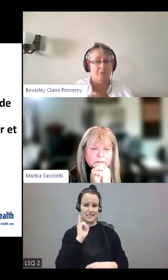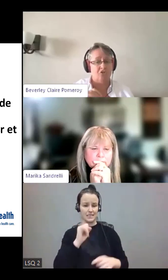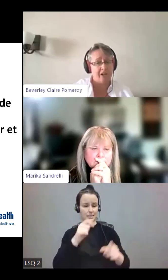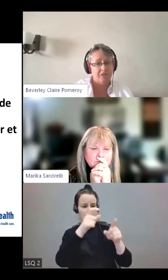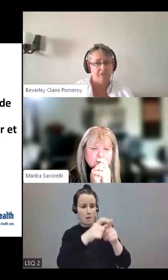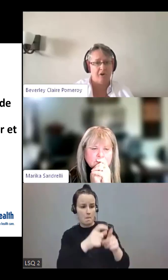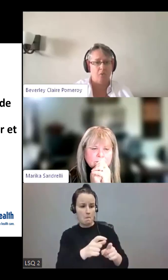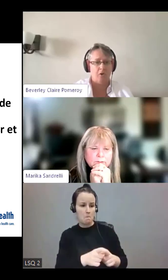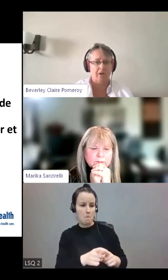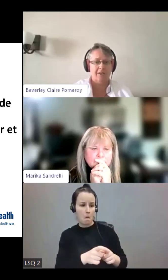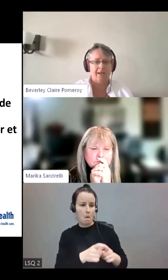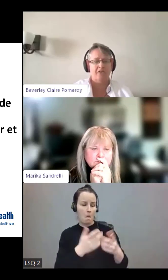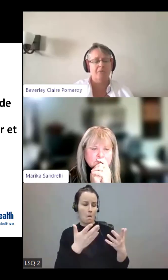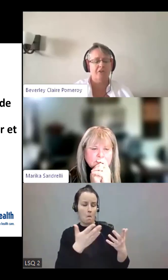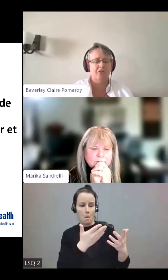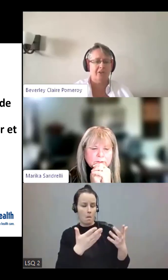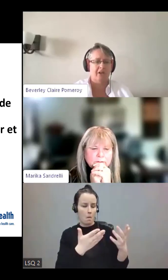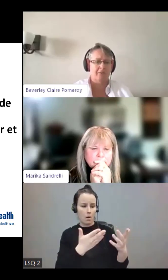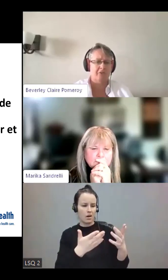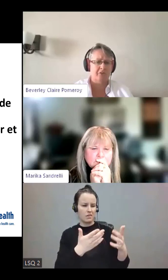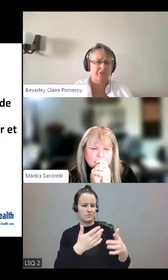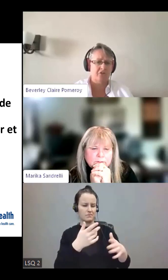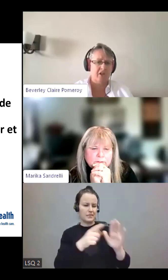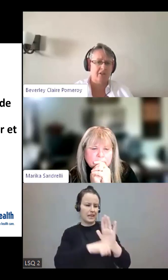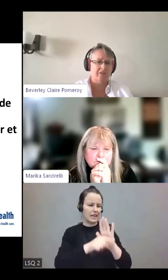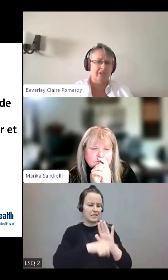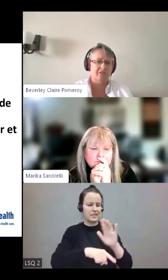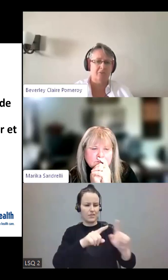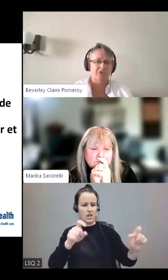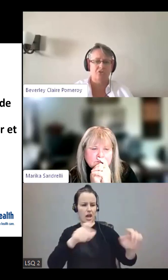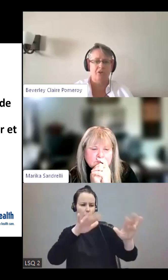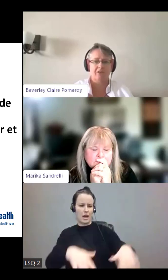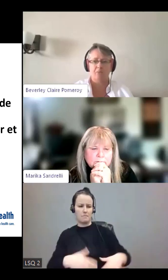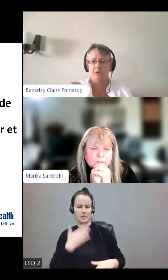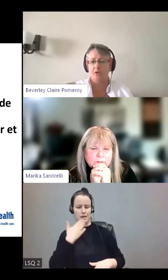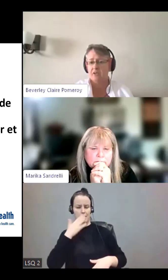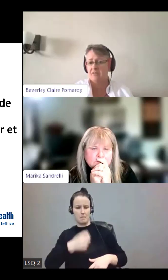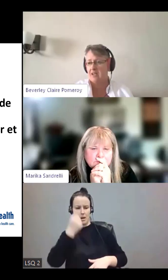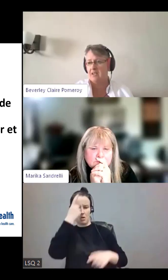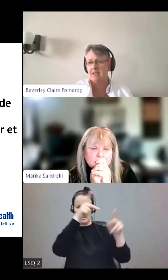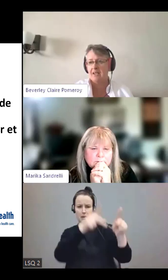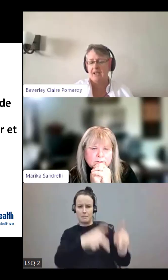travail, alors que des mauvaises